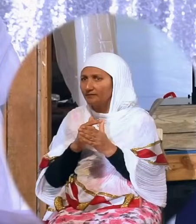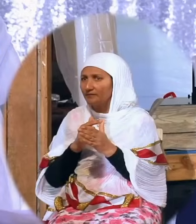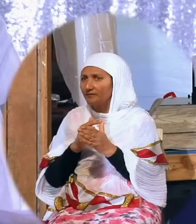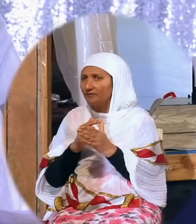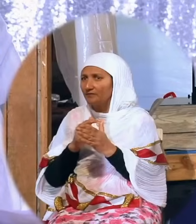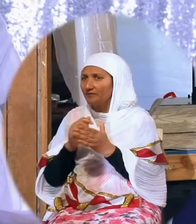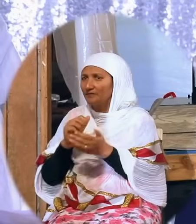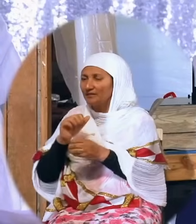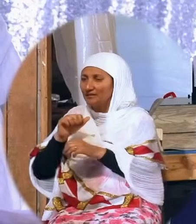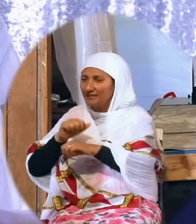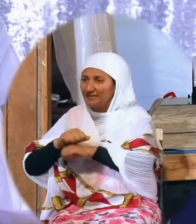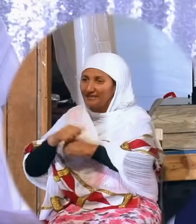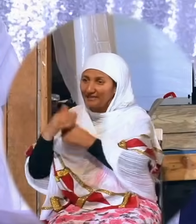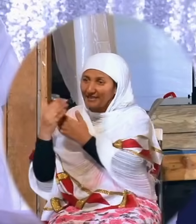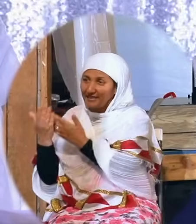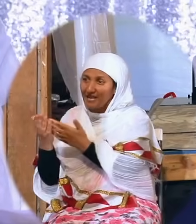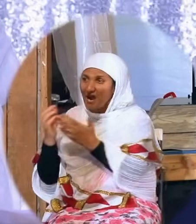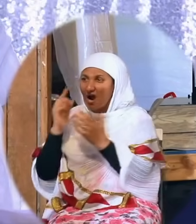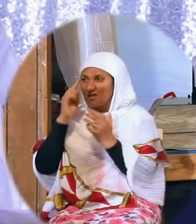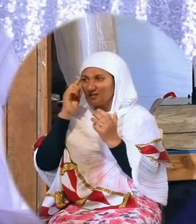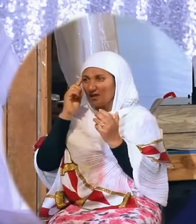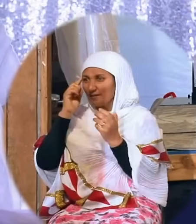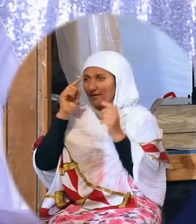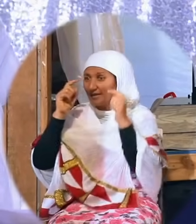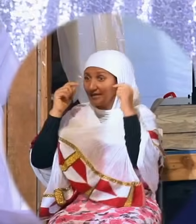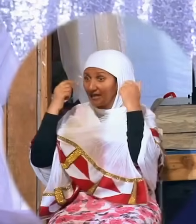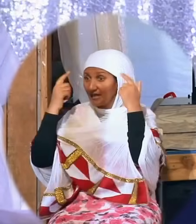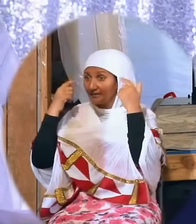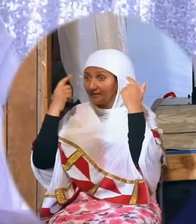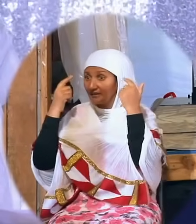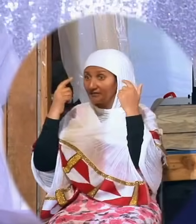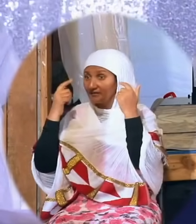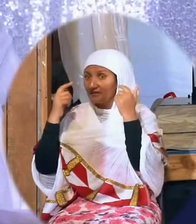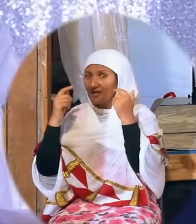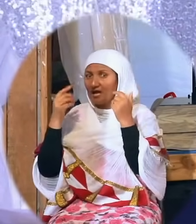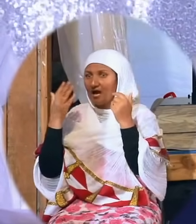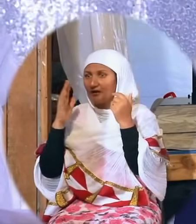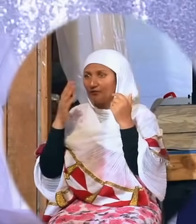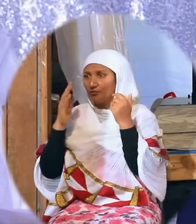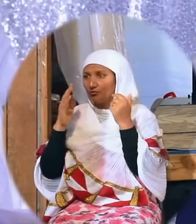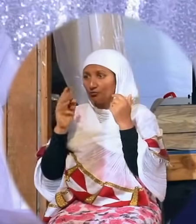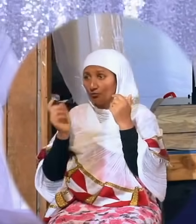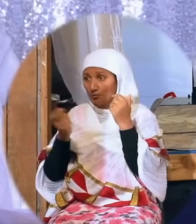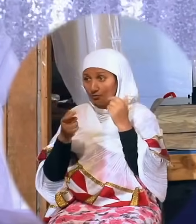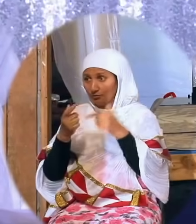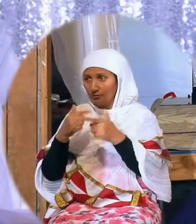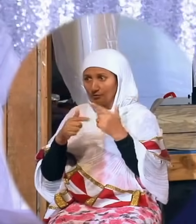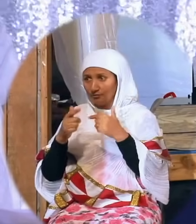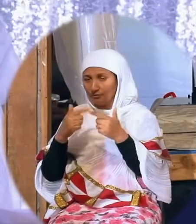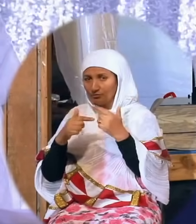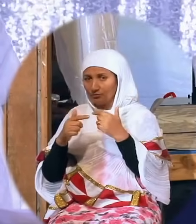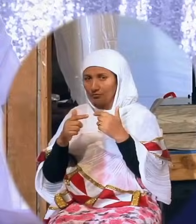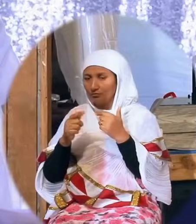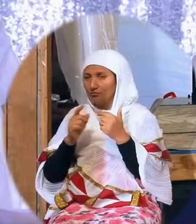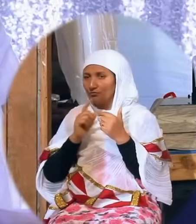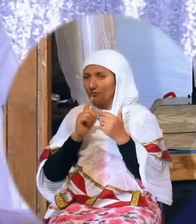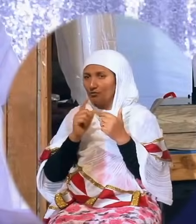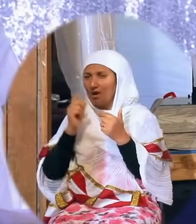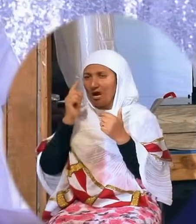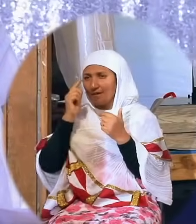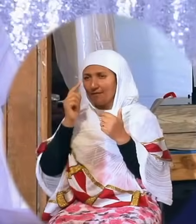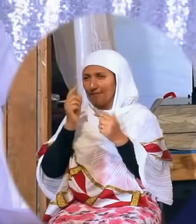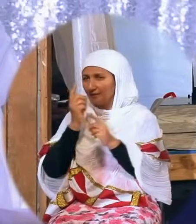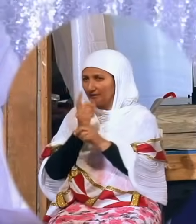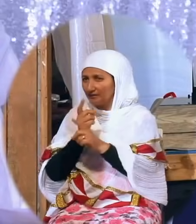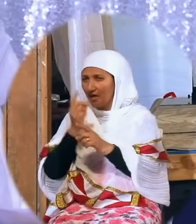እንግዳ ሐሳቦች ያጣታ አይነቶች ሆነው እየመጡ ነው እርግጥ ሐሳቡ